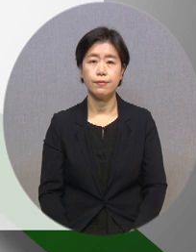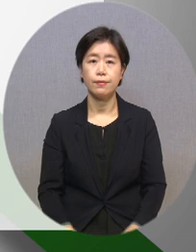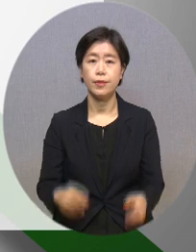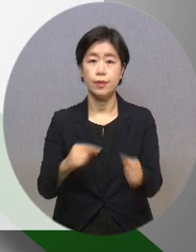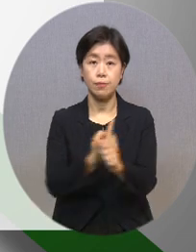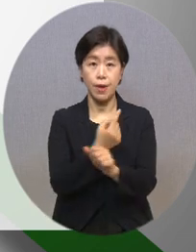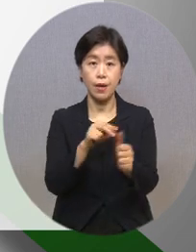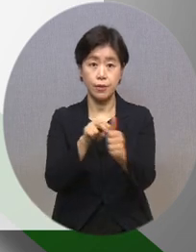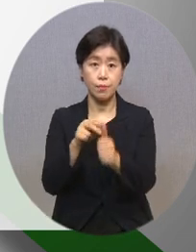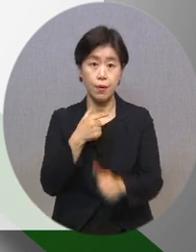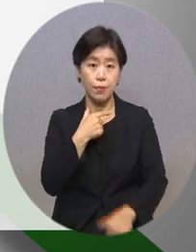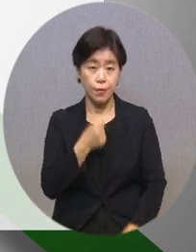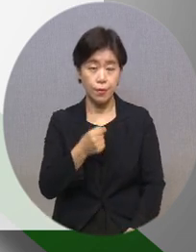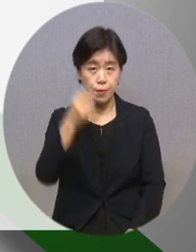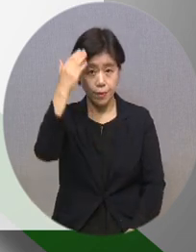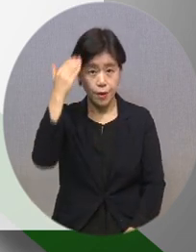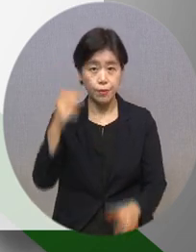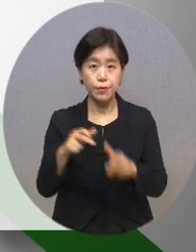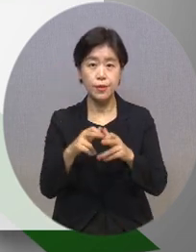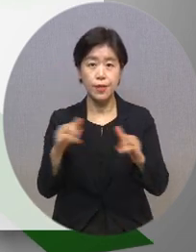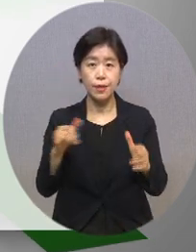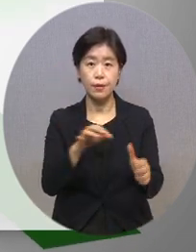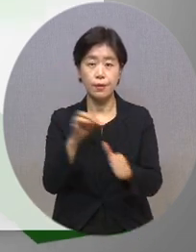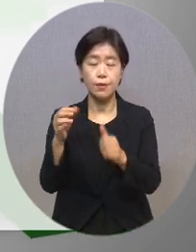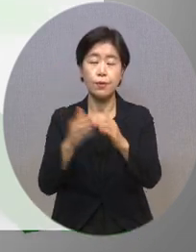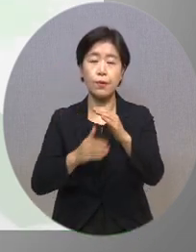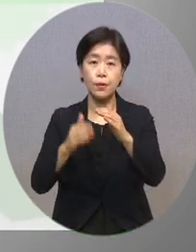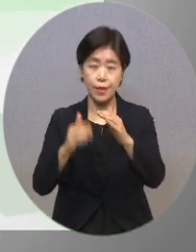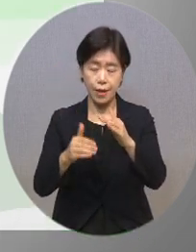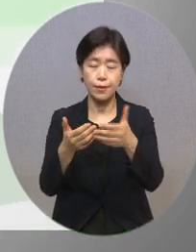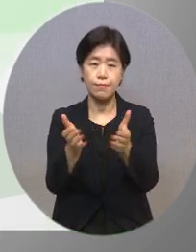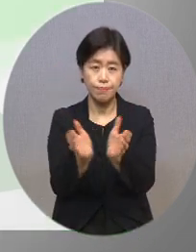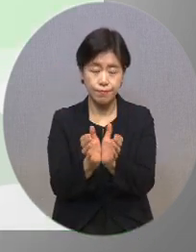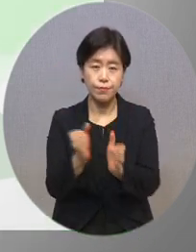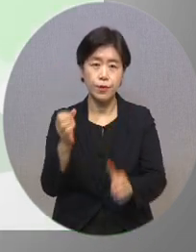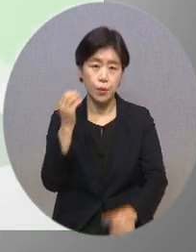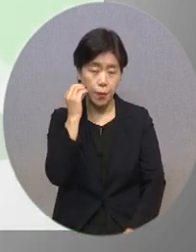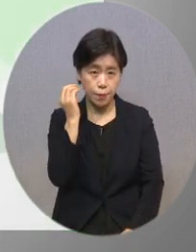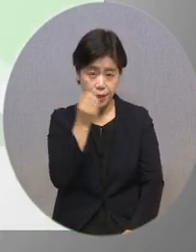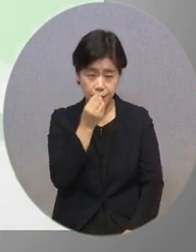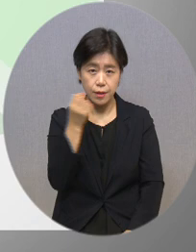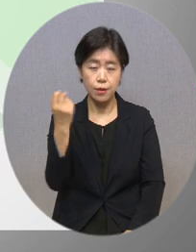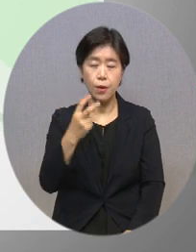더 자세한 입사지원과 문의사항은 한국장애인고용공단 누리집이나